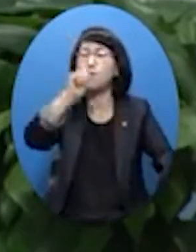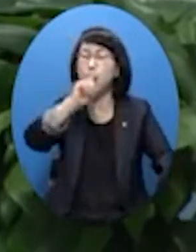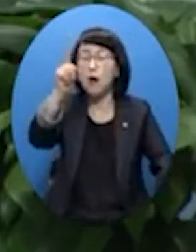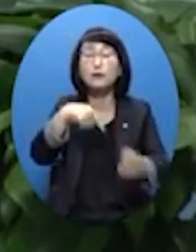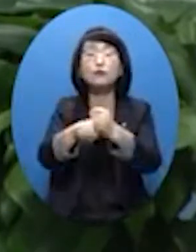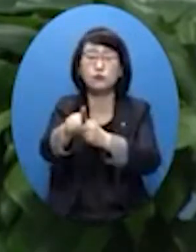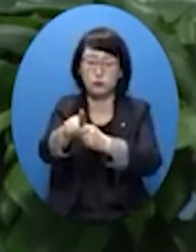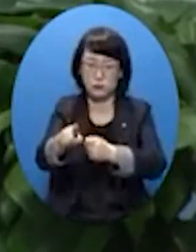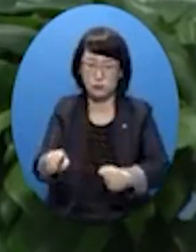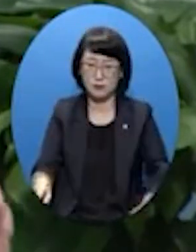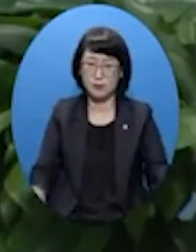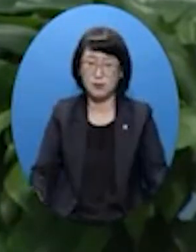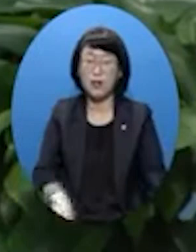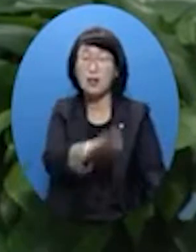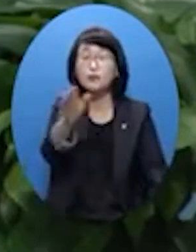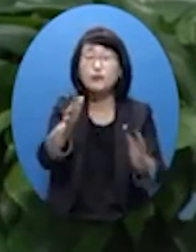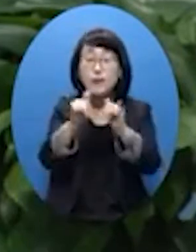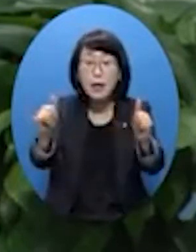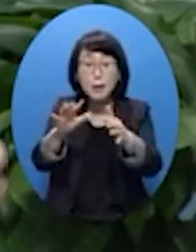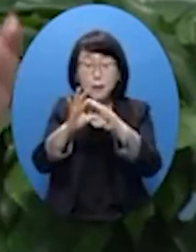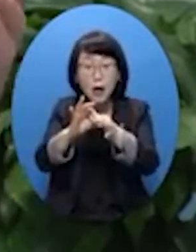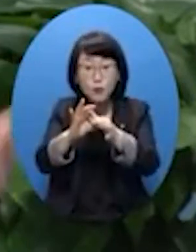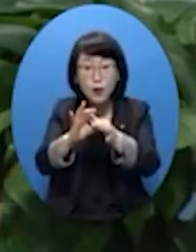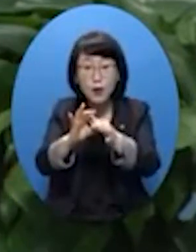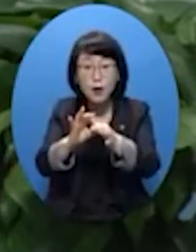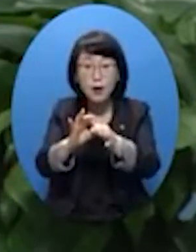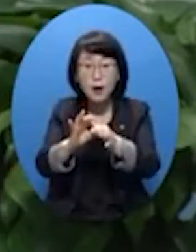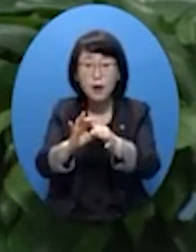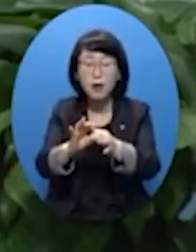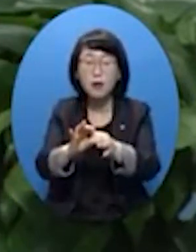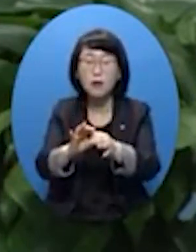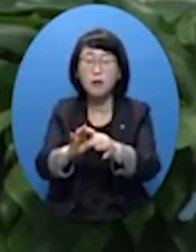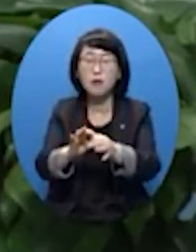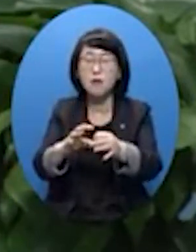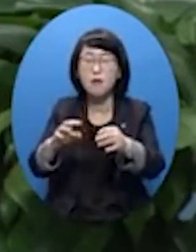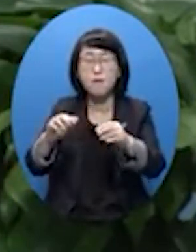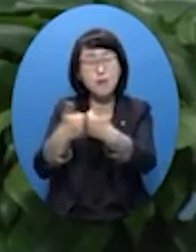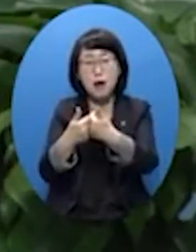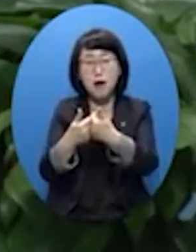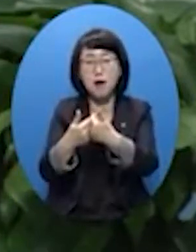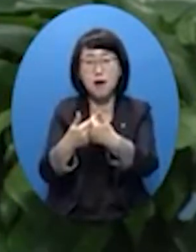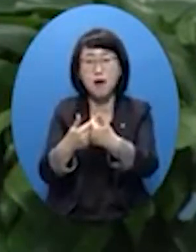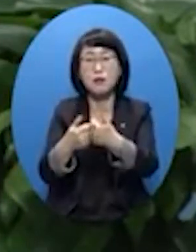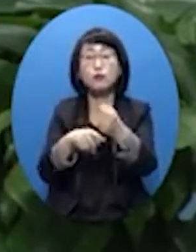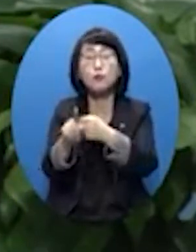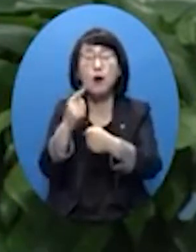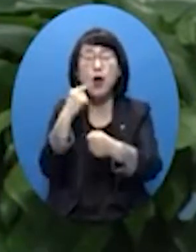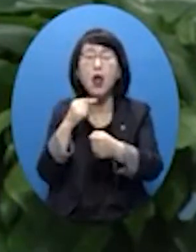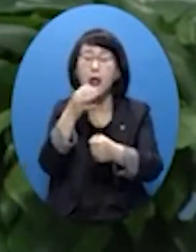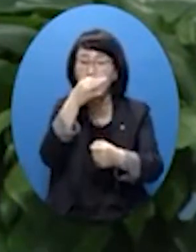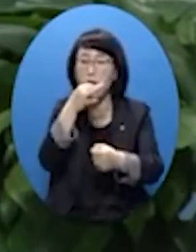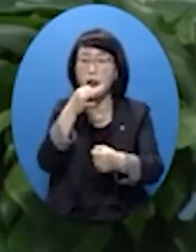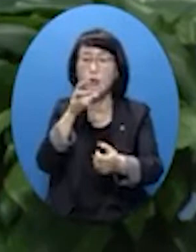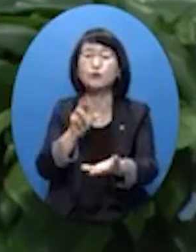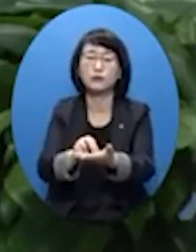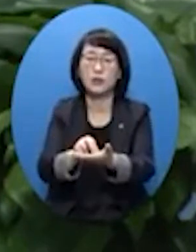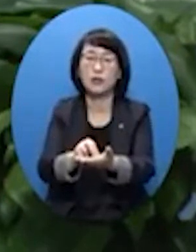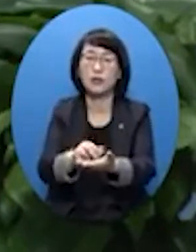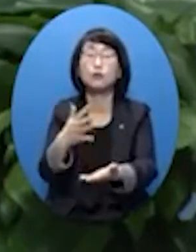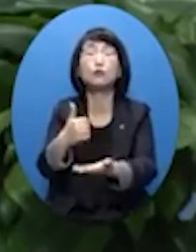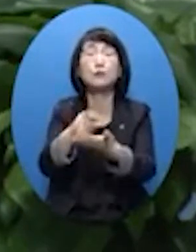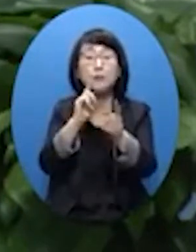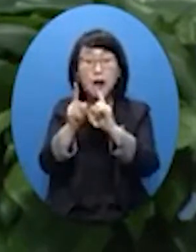것입니다 그래서 인간과의 아름다운 관계가 깨어지는 것이 탐욕 때문에 그렇습니다 길 말씀하시기를